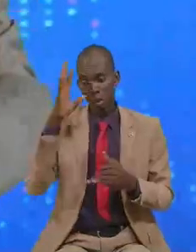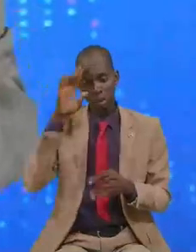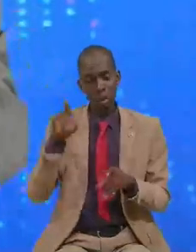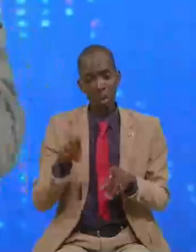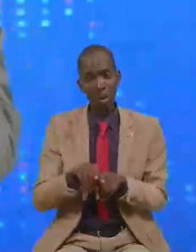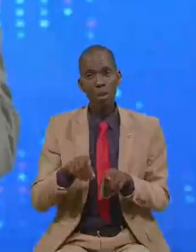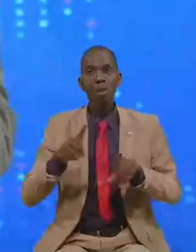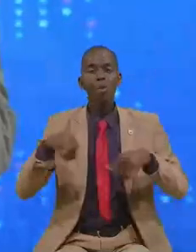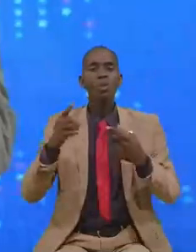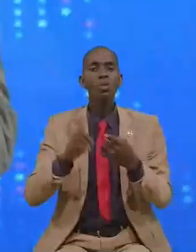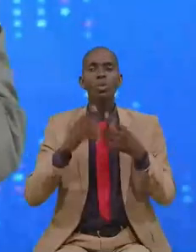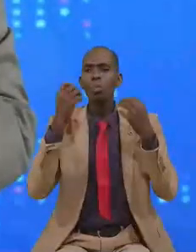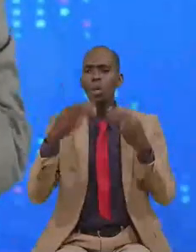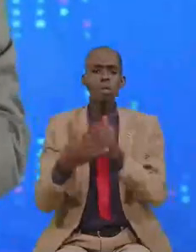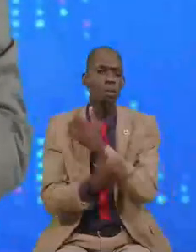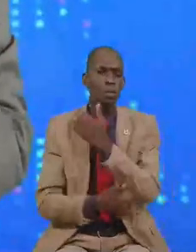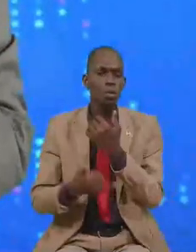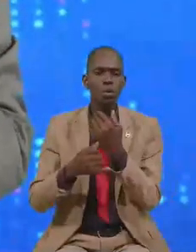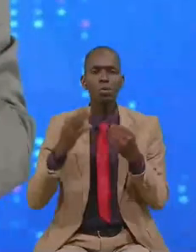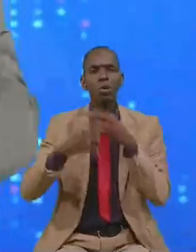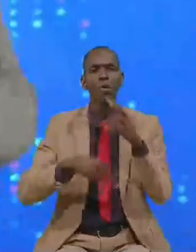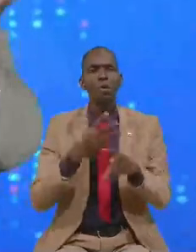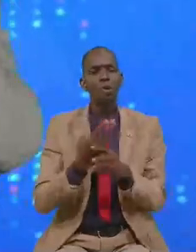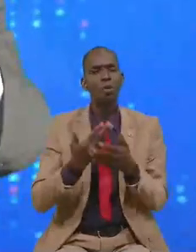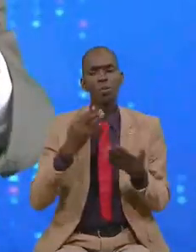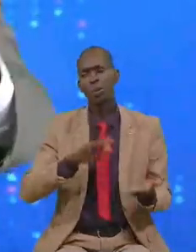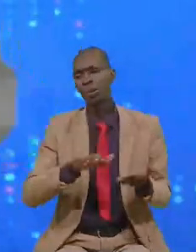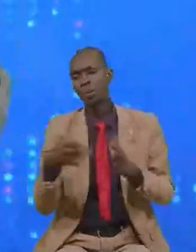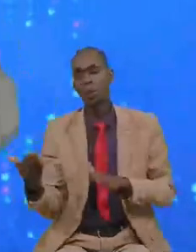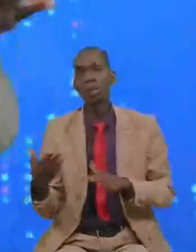monde avant d'aller à la gloire. Il avait la radio,